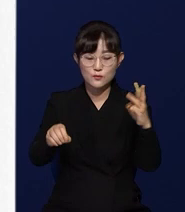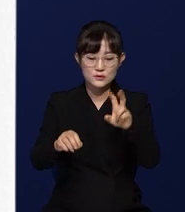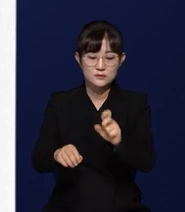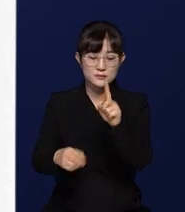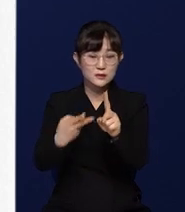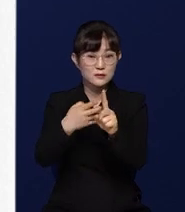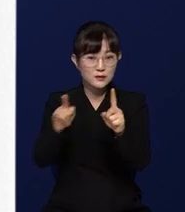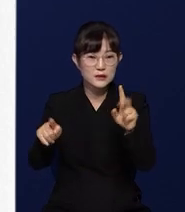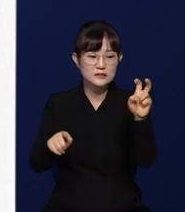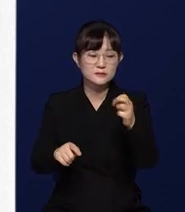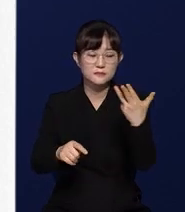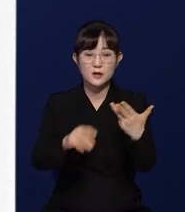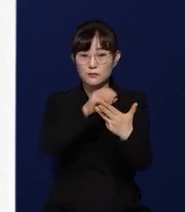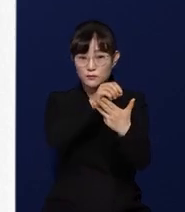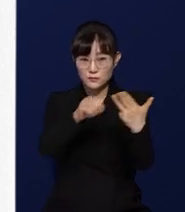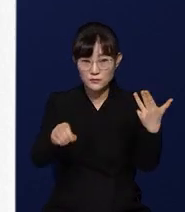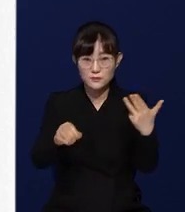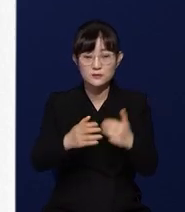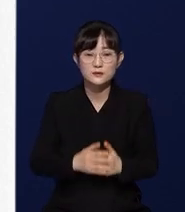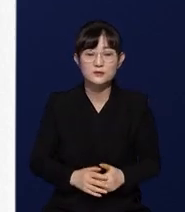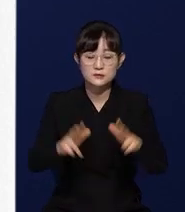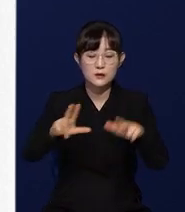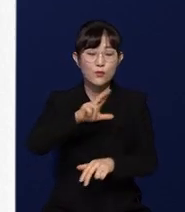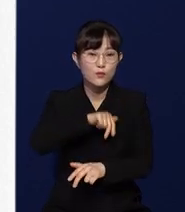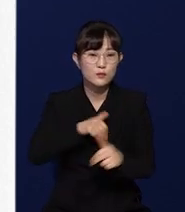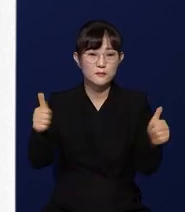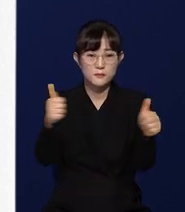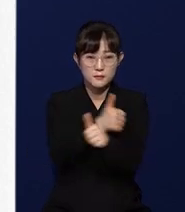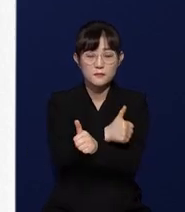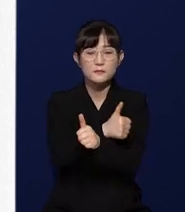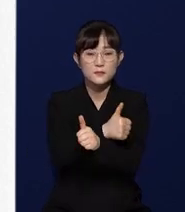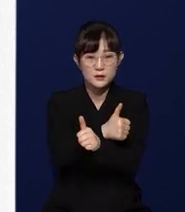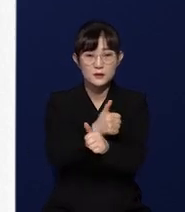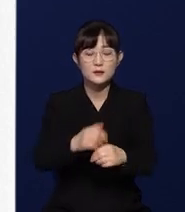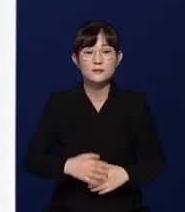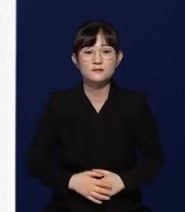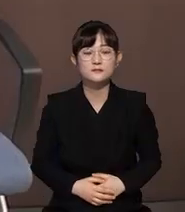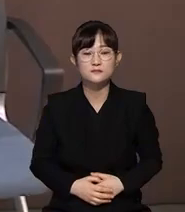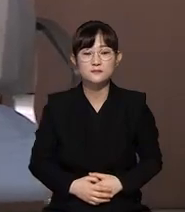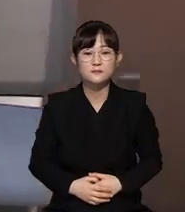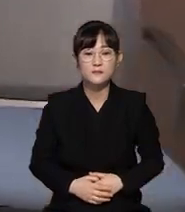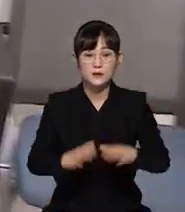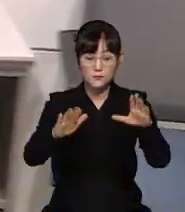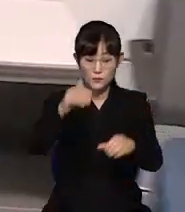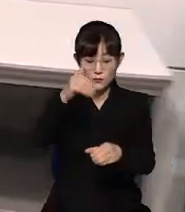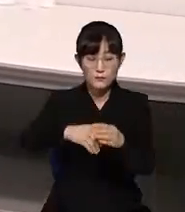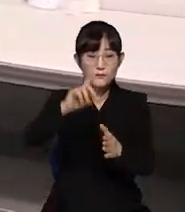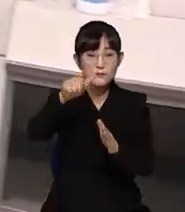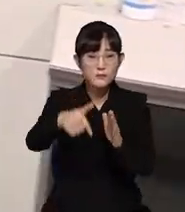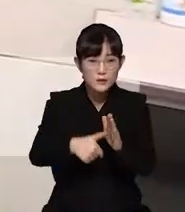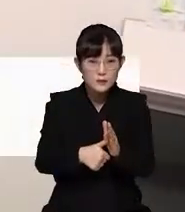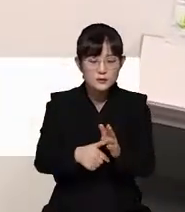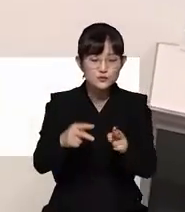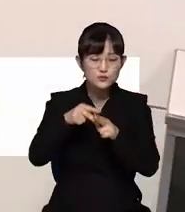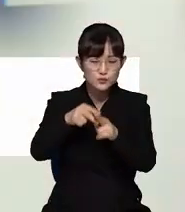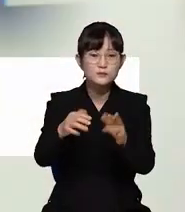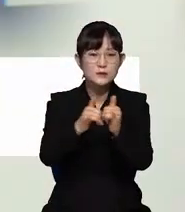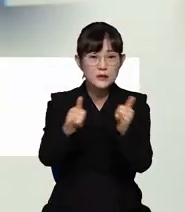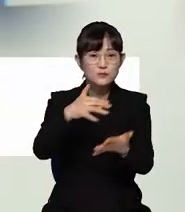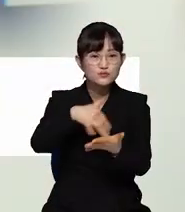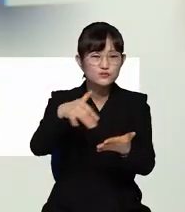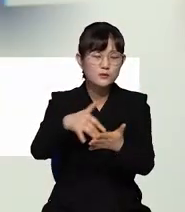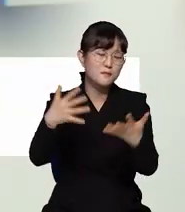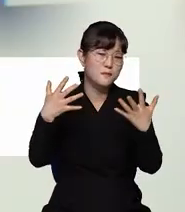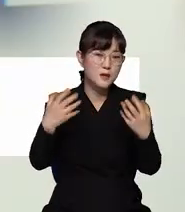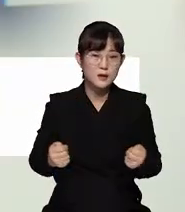21대 28% 현역 교체 대상이 됐습니다 이번 총선에서는 입자들이 어느 때보다